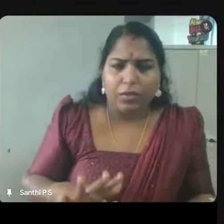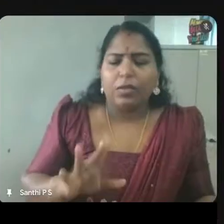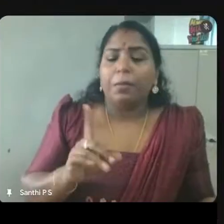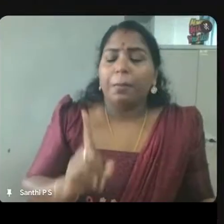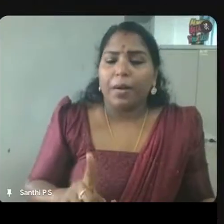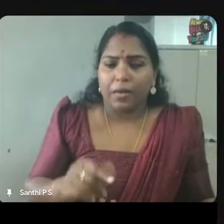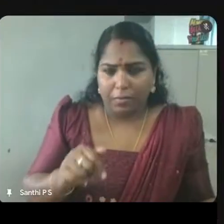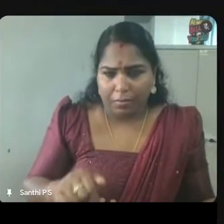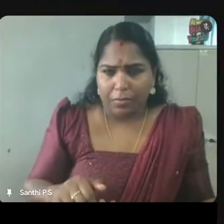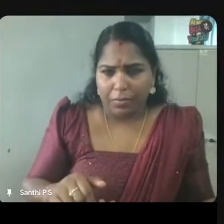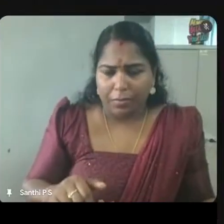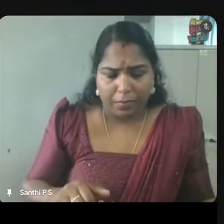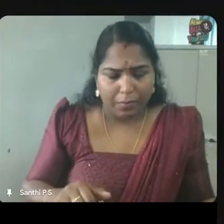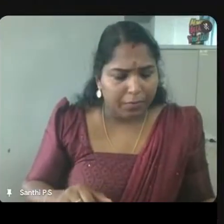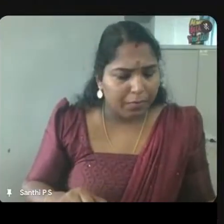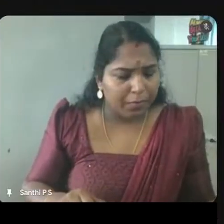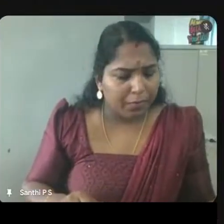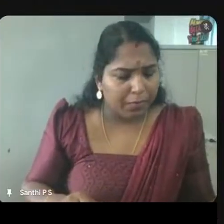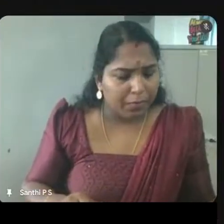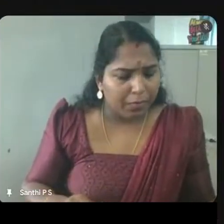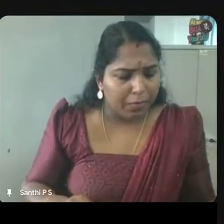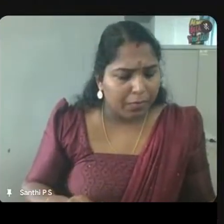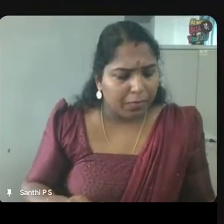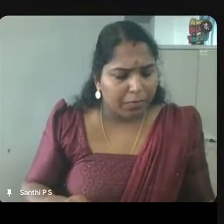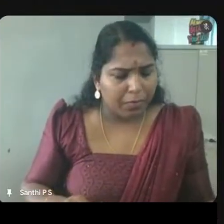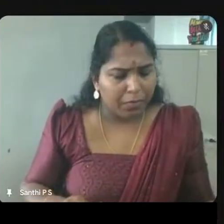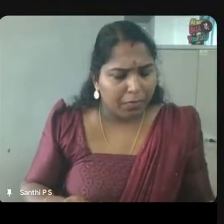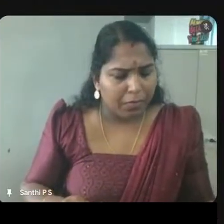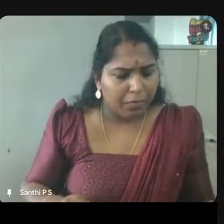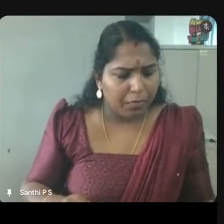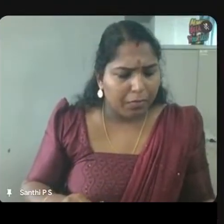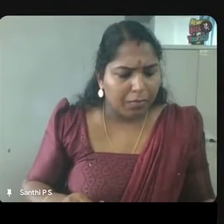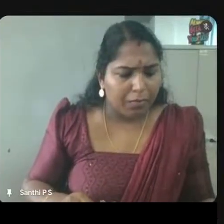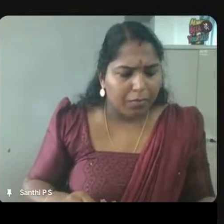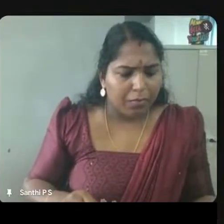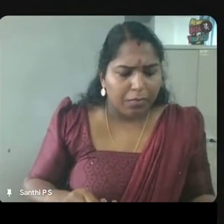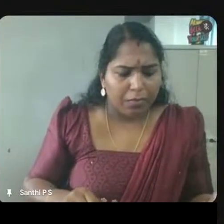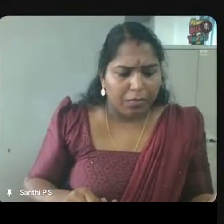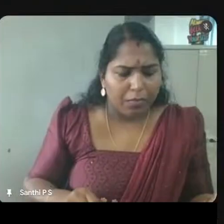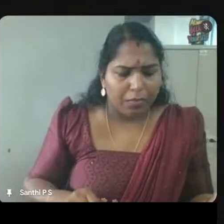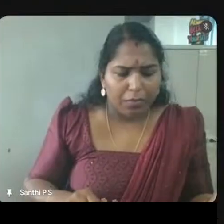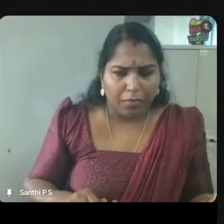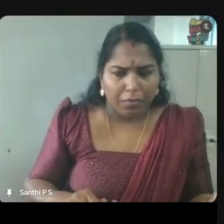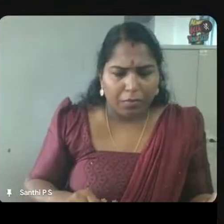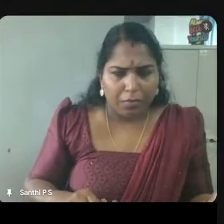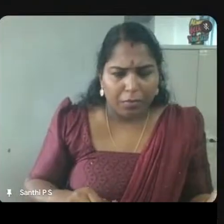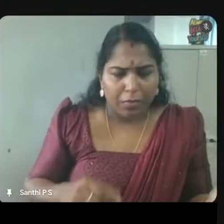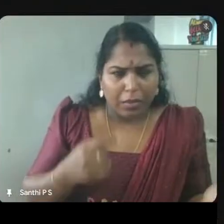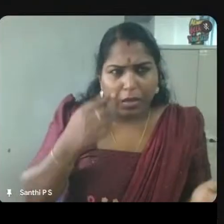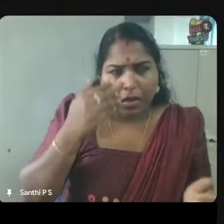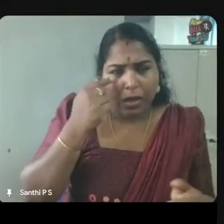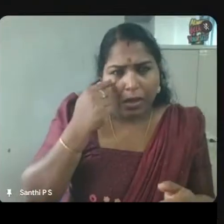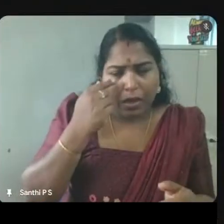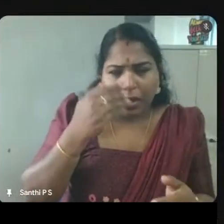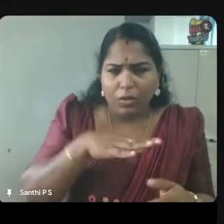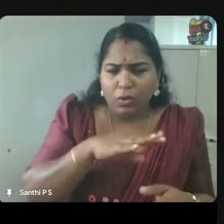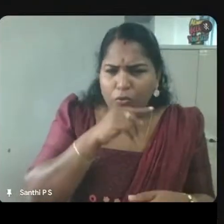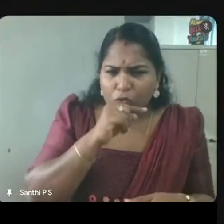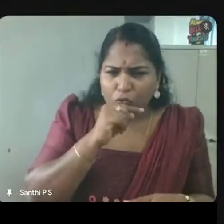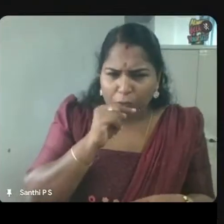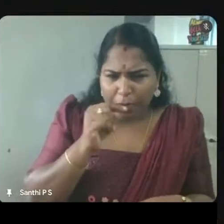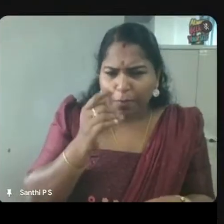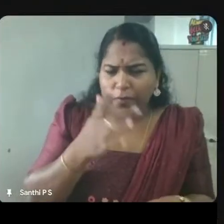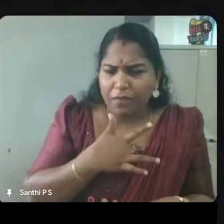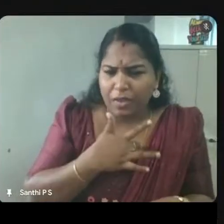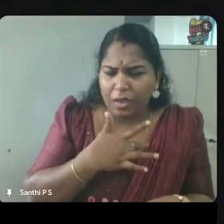കറുത്ത പാട് ചെറുങ്ങനെ, പിന്നെ ഒരു ചോപ്പും, അങ്ങനെ കണ്ണിന് പൂർണ്ണമായിട്ടുള്ള സാധാ അവസ്ഥയല്ല. അപ്പൊ അതിന്റെ പ്രശ്നമുണ്ടോ?